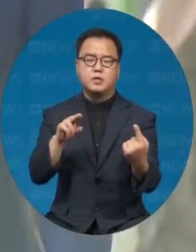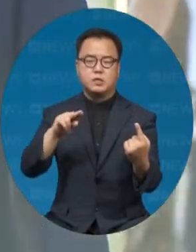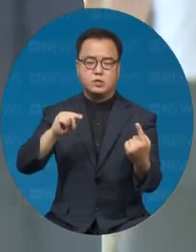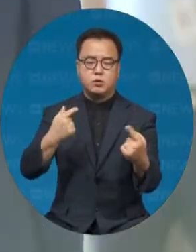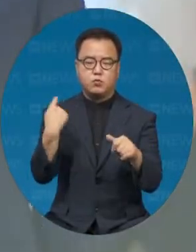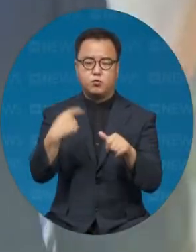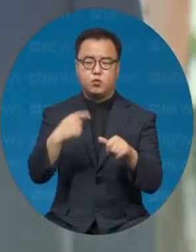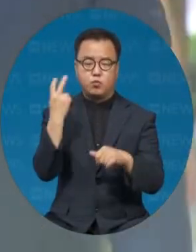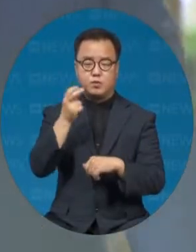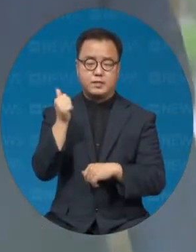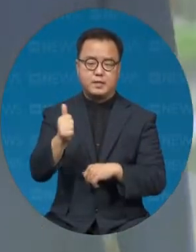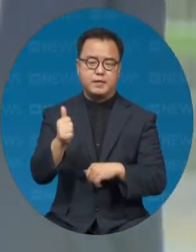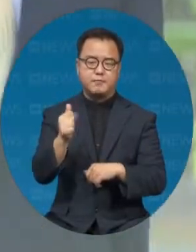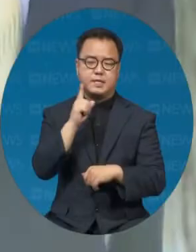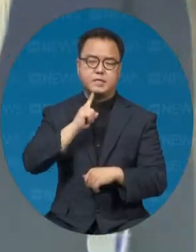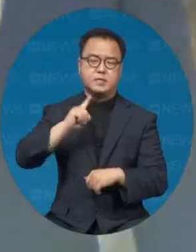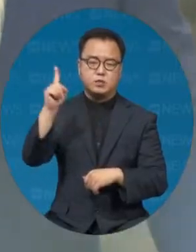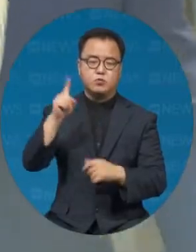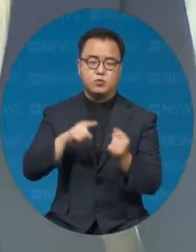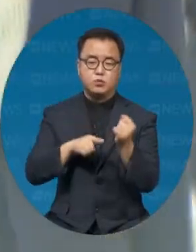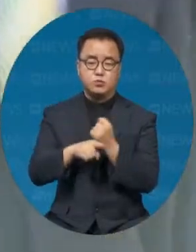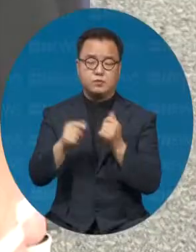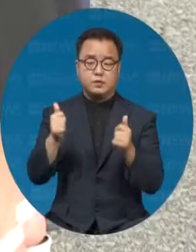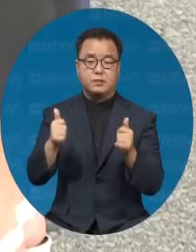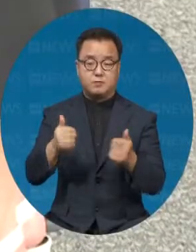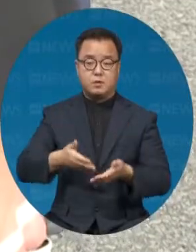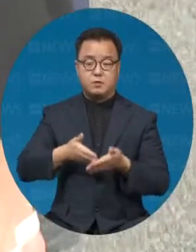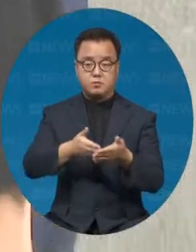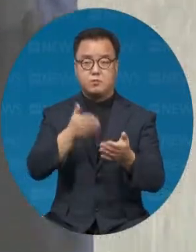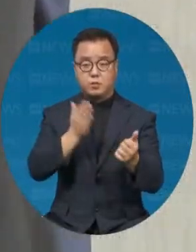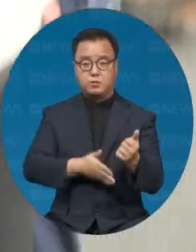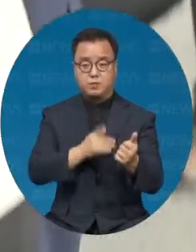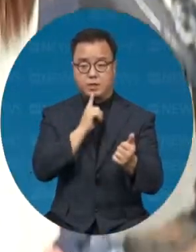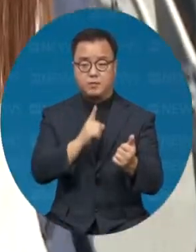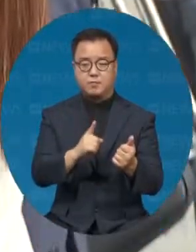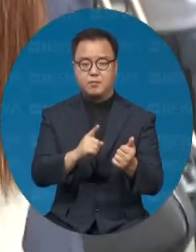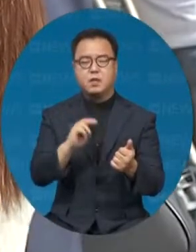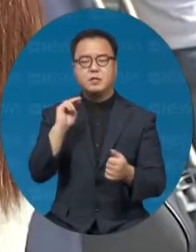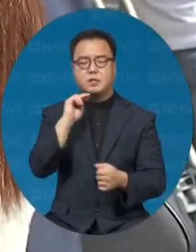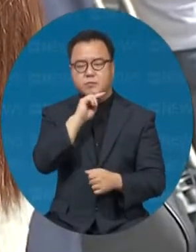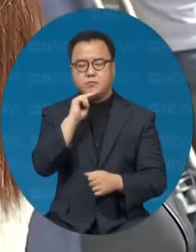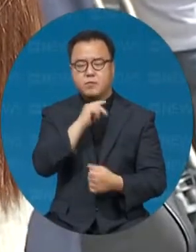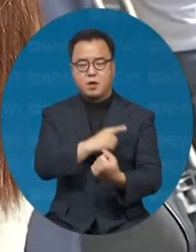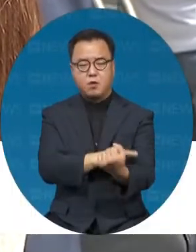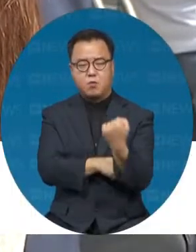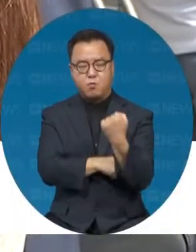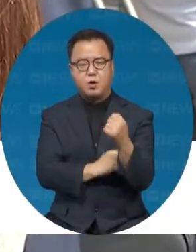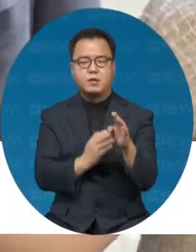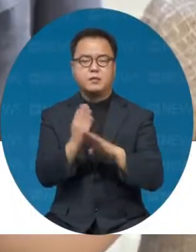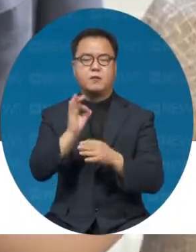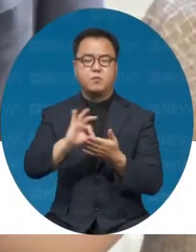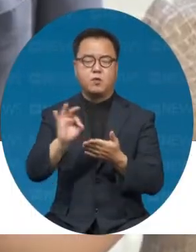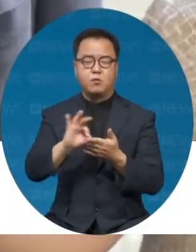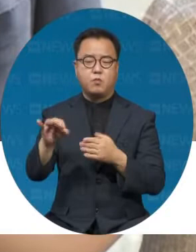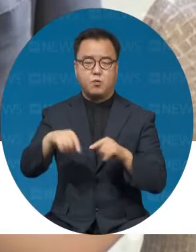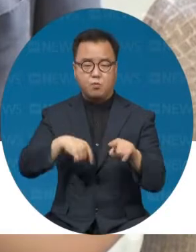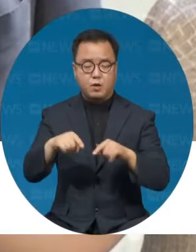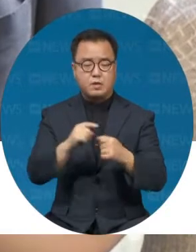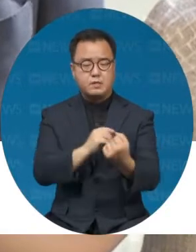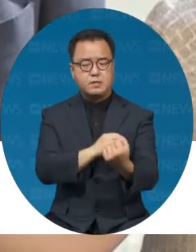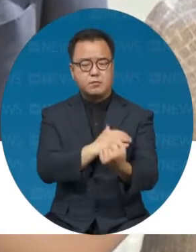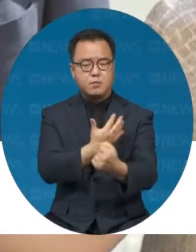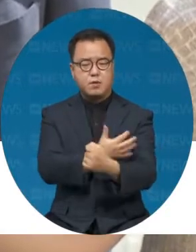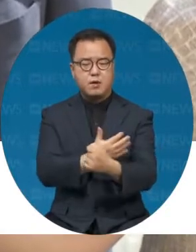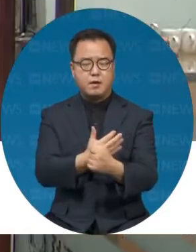재판에 넘길 것을 검찰의 요구했습니다 조 글감 에게 적용된 혐의는 직권남용 권리행사 방에 와 국가 공무원법 위반